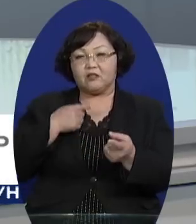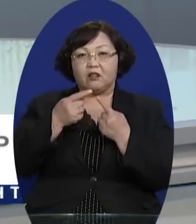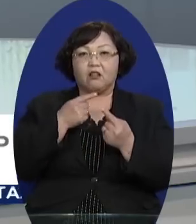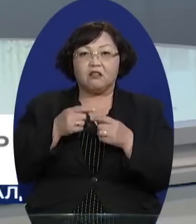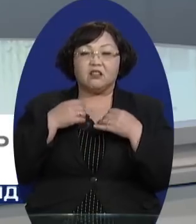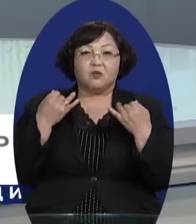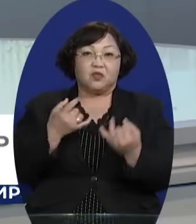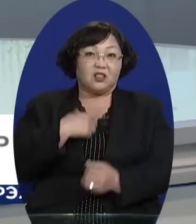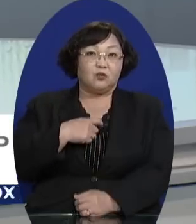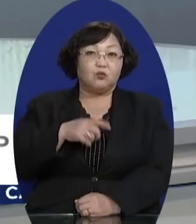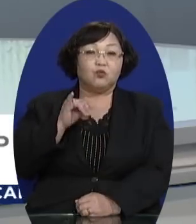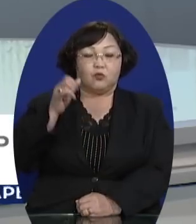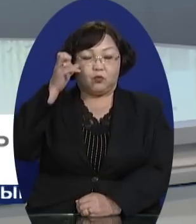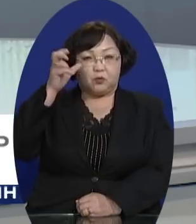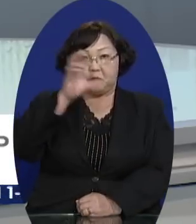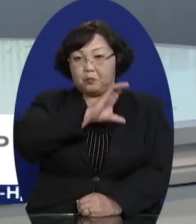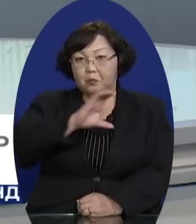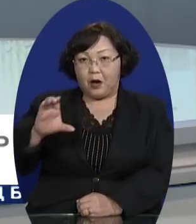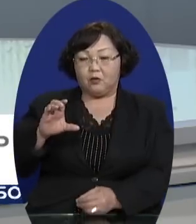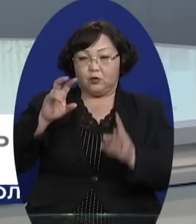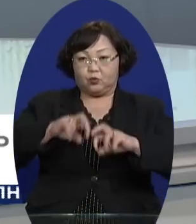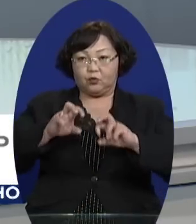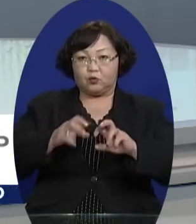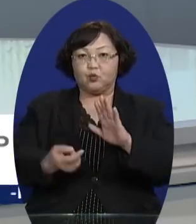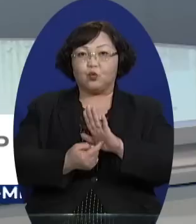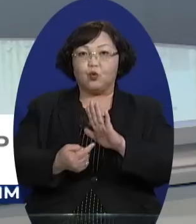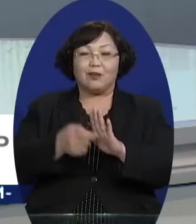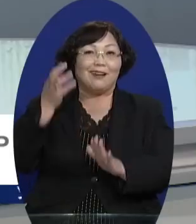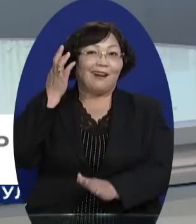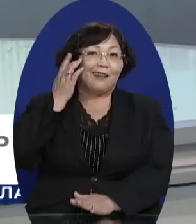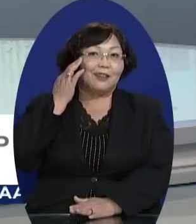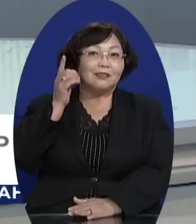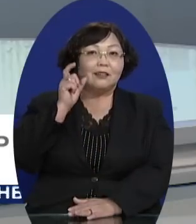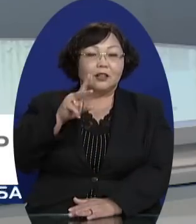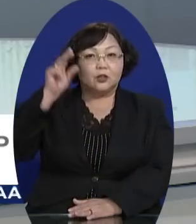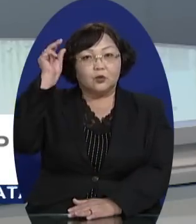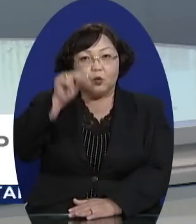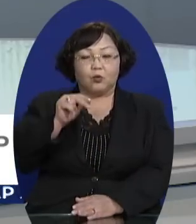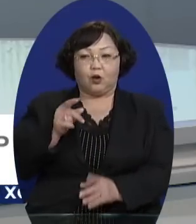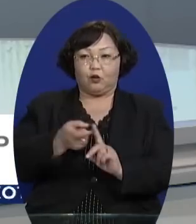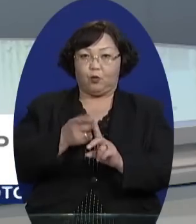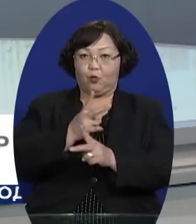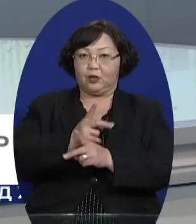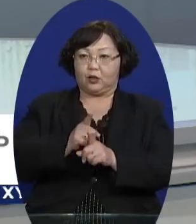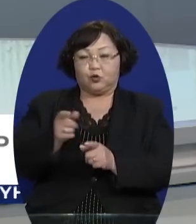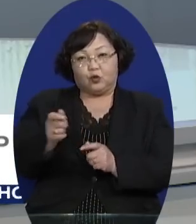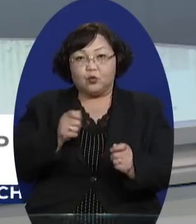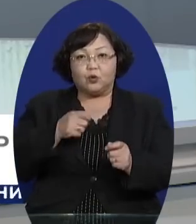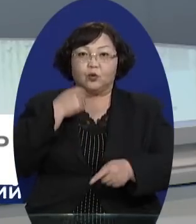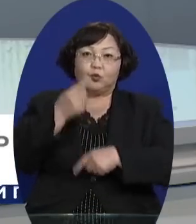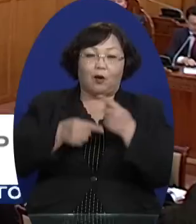тухайд боловсруулын байгууллагад судлах үндсэн гадаад хэлний харилцааг хуулиар зохицуулах нь зөв эсэх талаар байр суурийн зөрүүтэй байна.